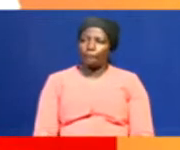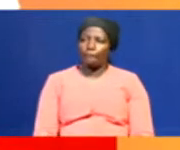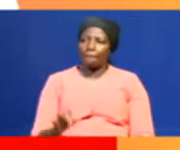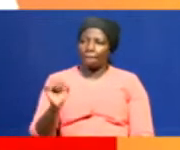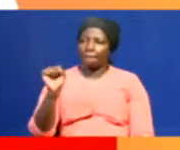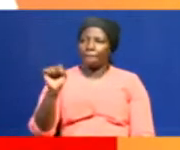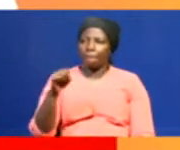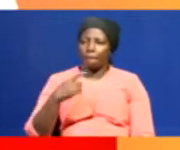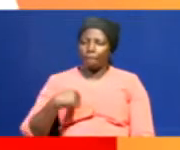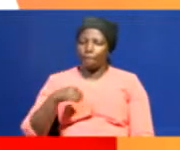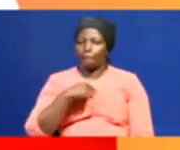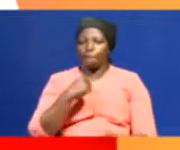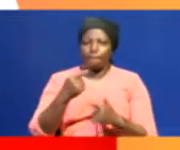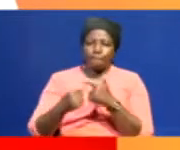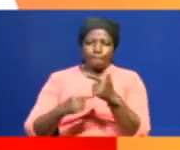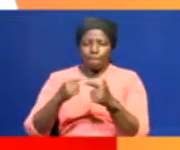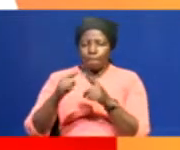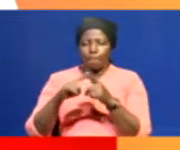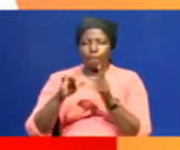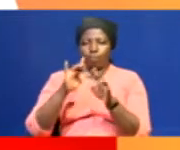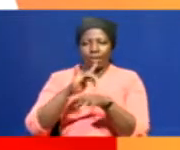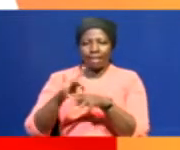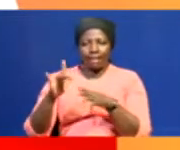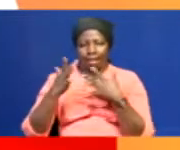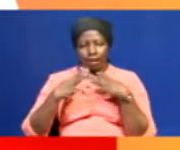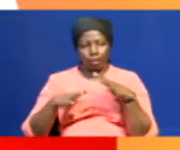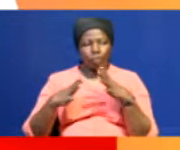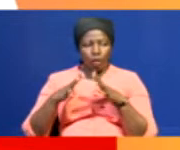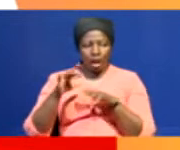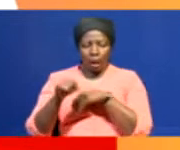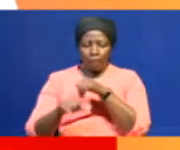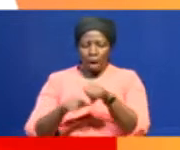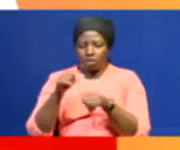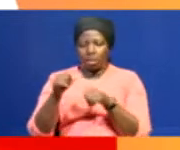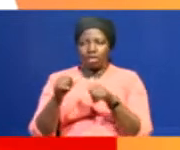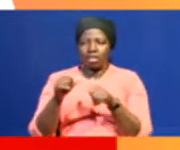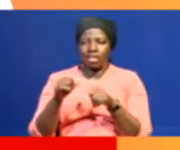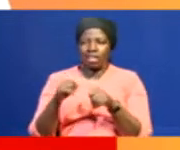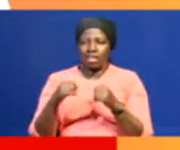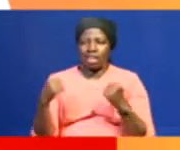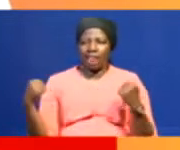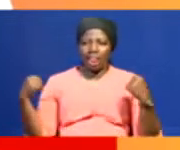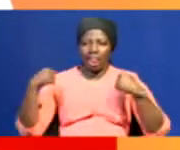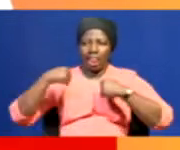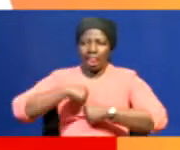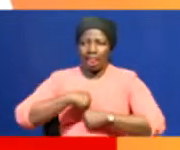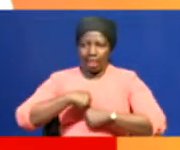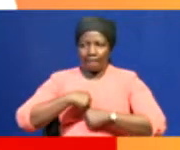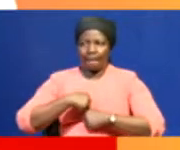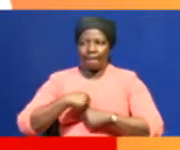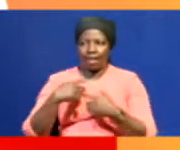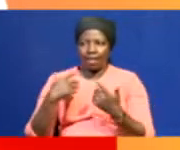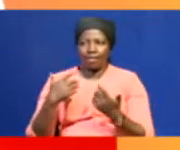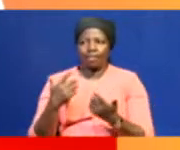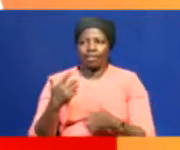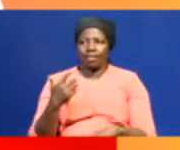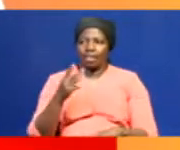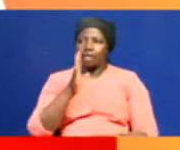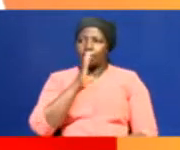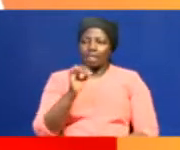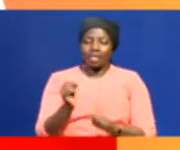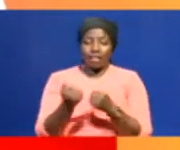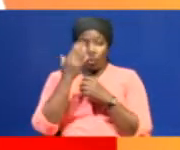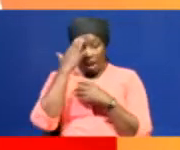tunaendelea sana kusensitize watu kuhusu mambo ya kuvalia kuwa salama barabarani. Kwa maana reflector huvalii